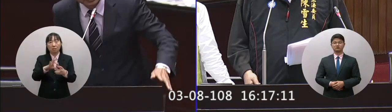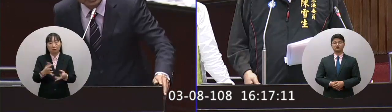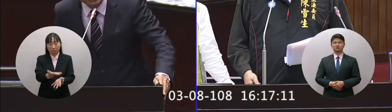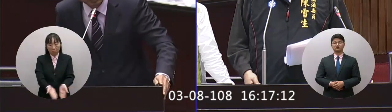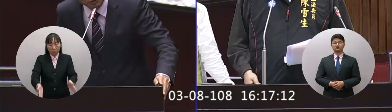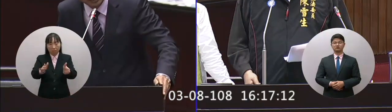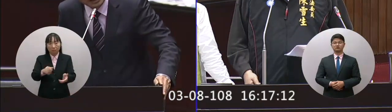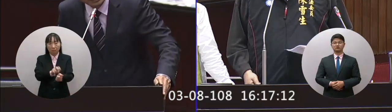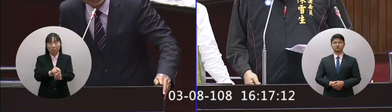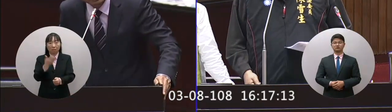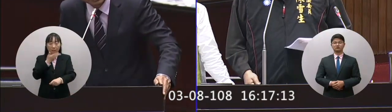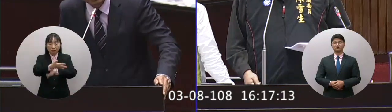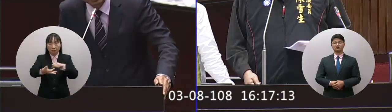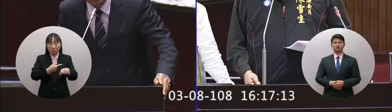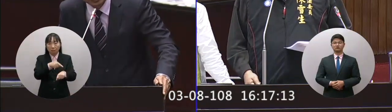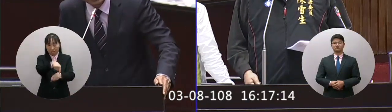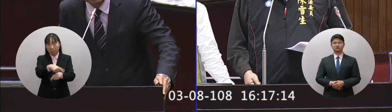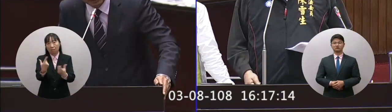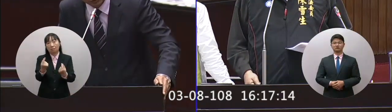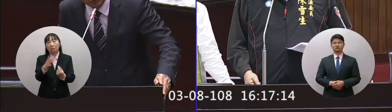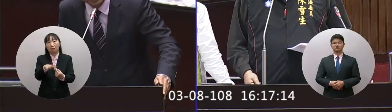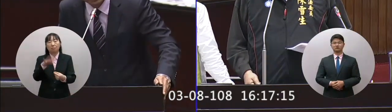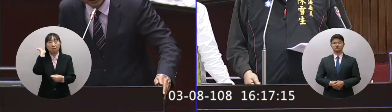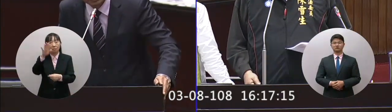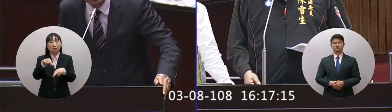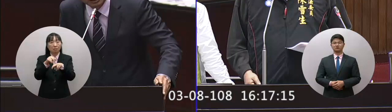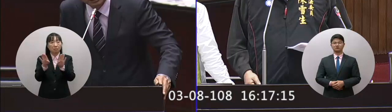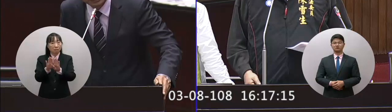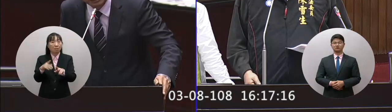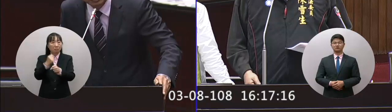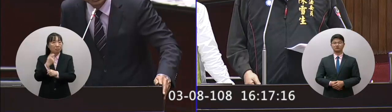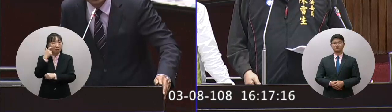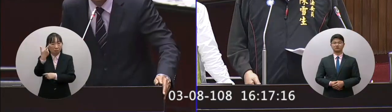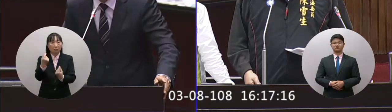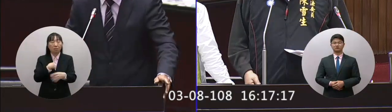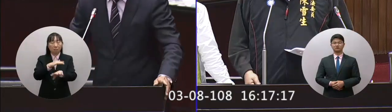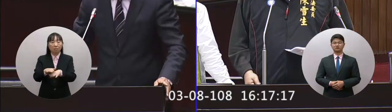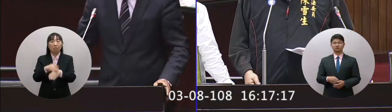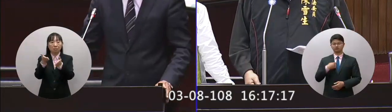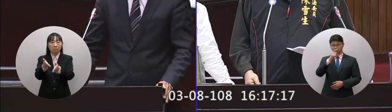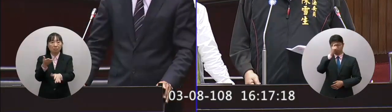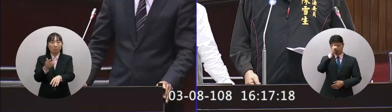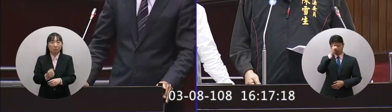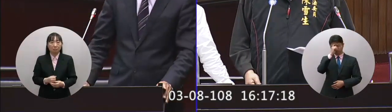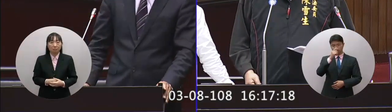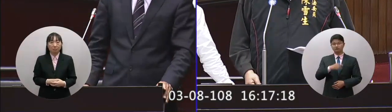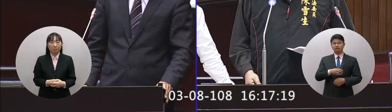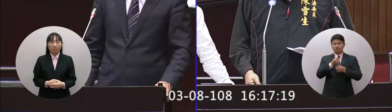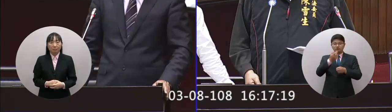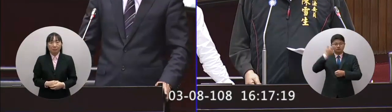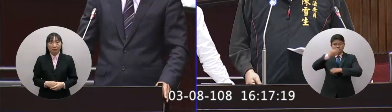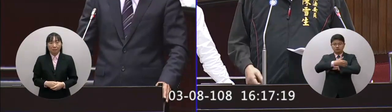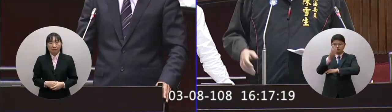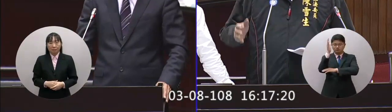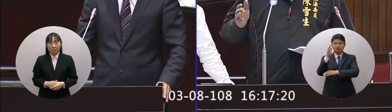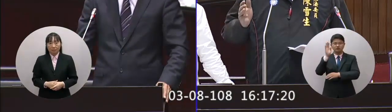洋的网殖，尤其是在澎湖离岛的这个部分，未来金门马祖我们也很乐意到那边去发展。 所以我希望林江县政府将来把